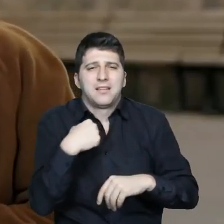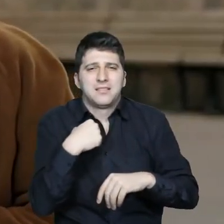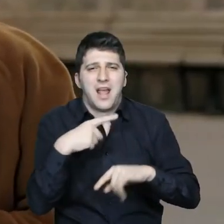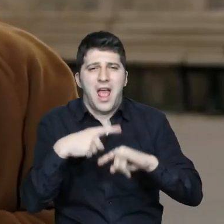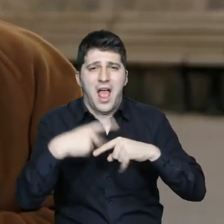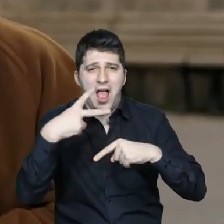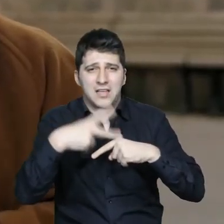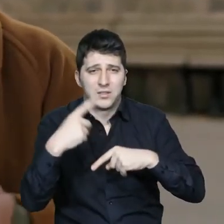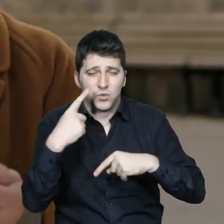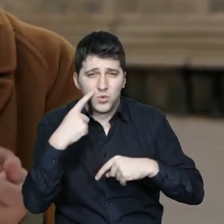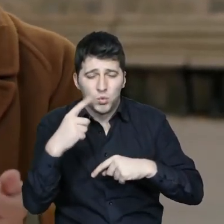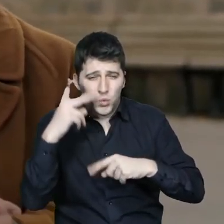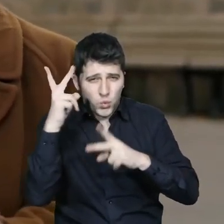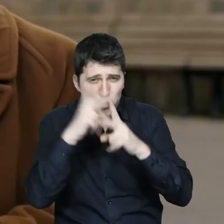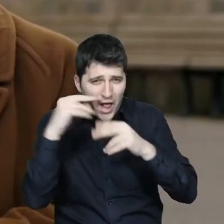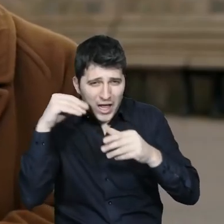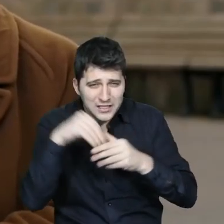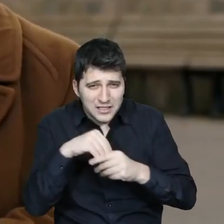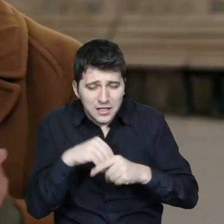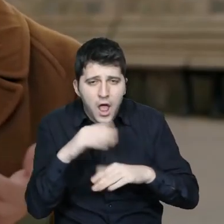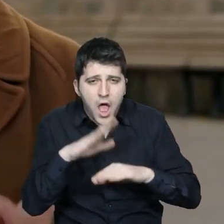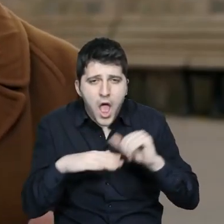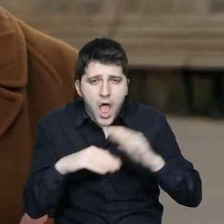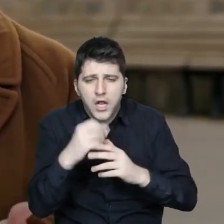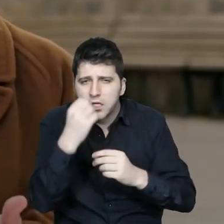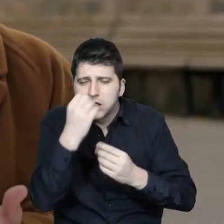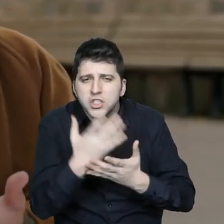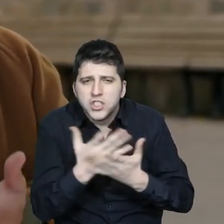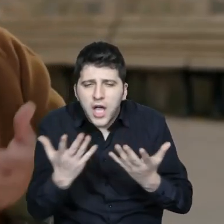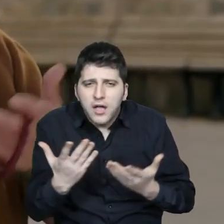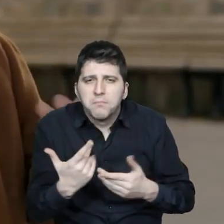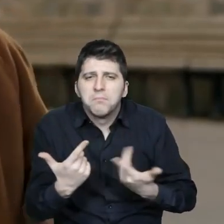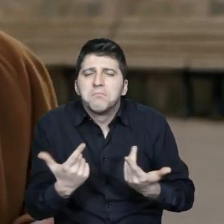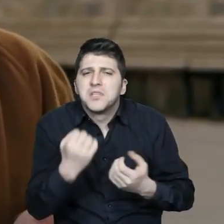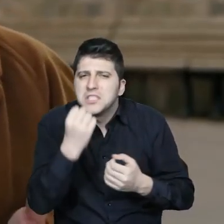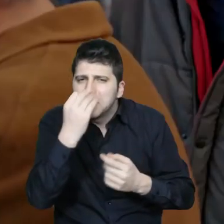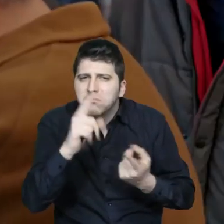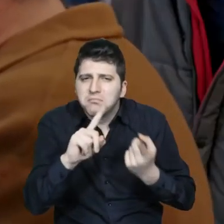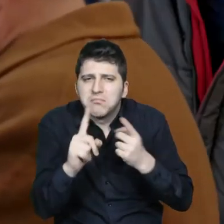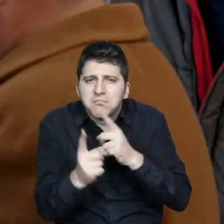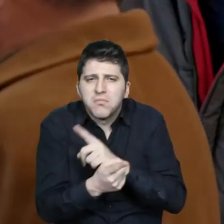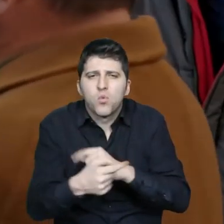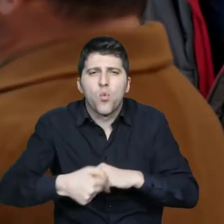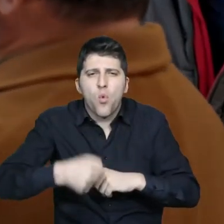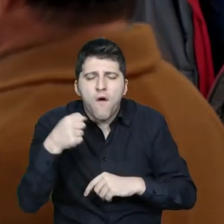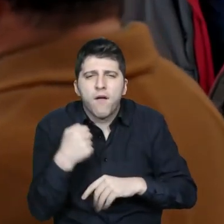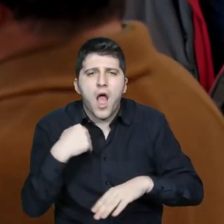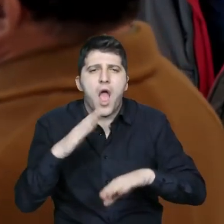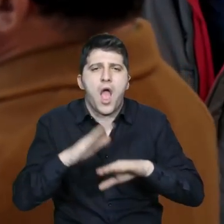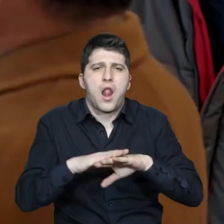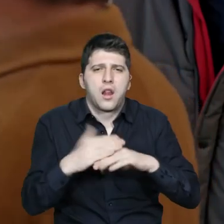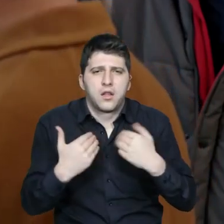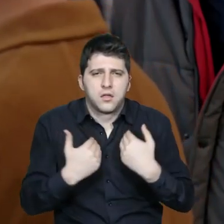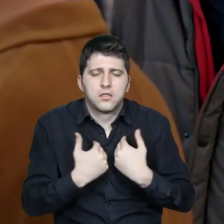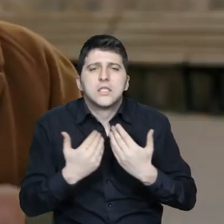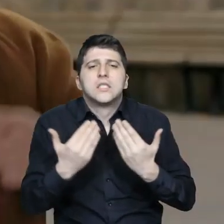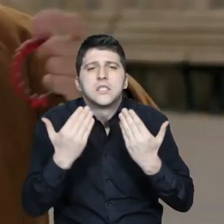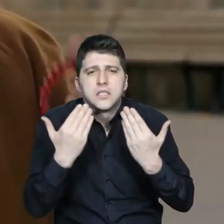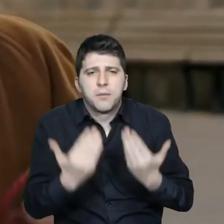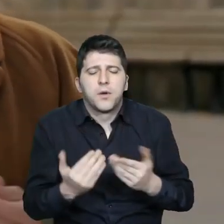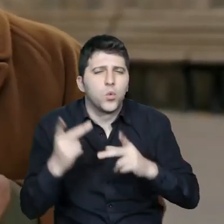Hazretim rüyamda elinde çiçekler, fidanlar... Ne bileyim kovalar duruyor.